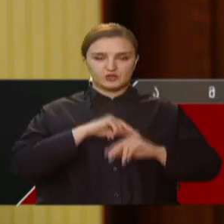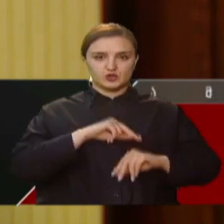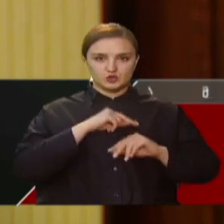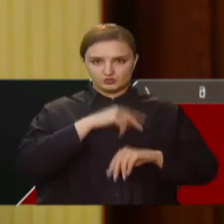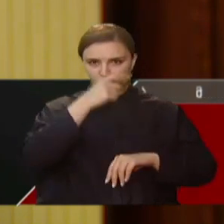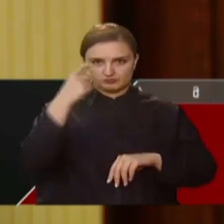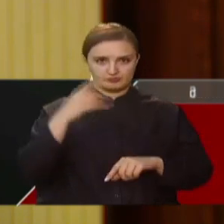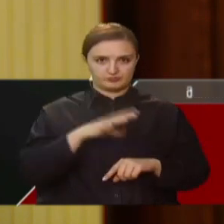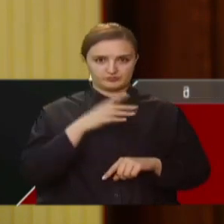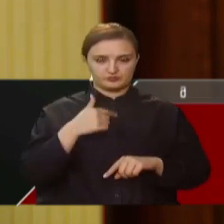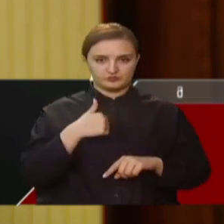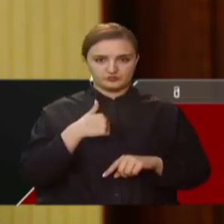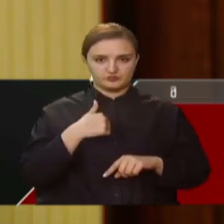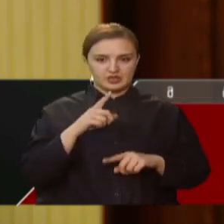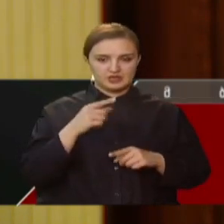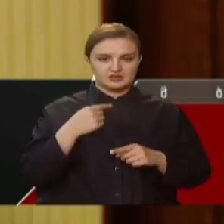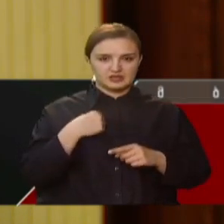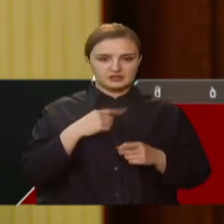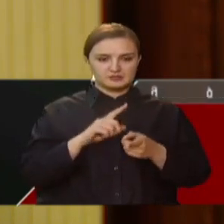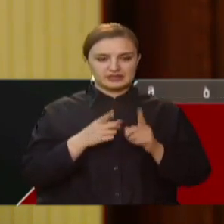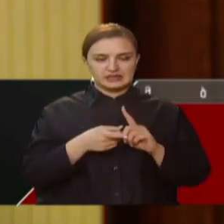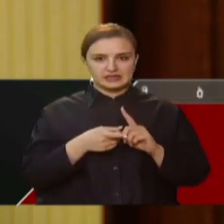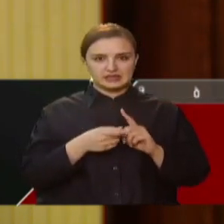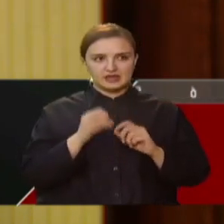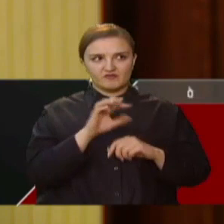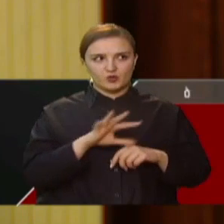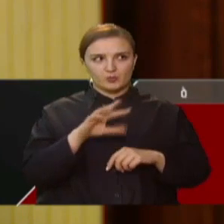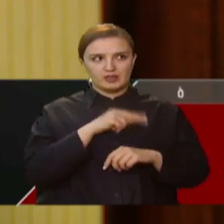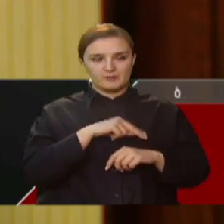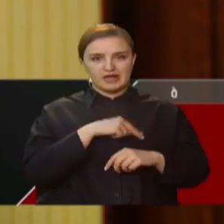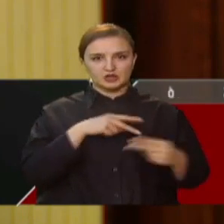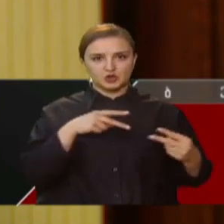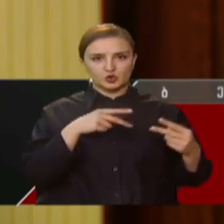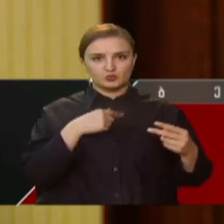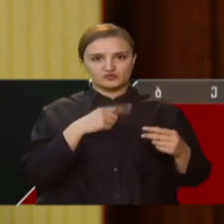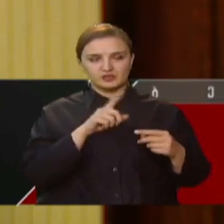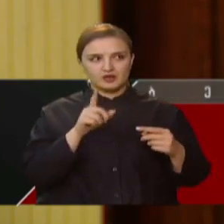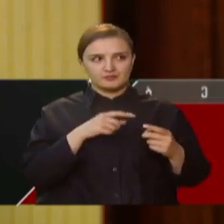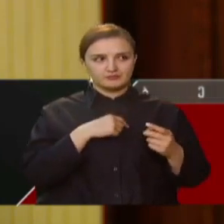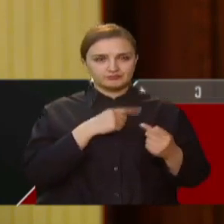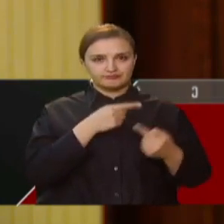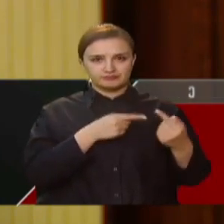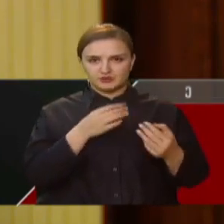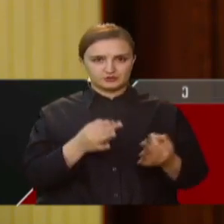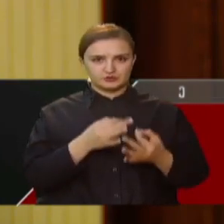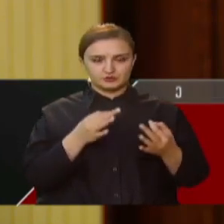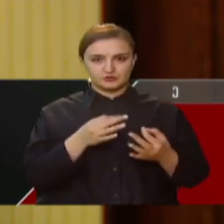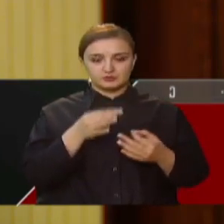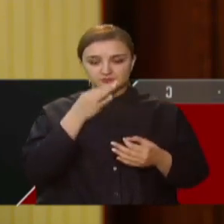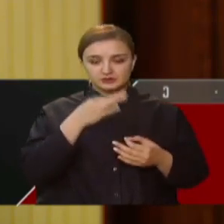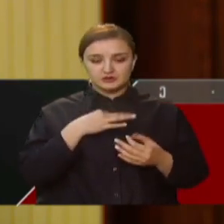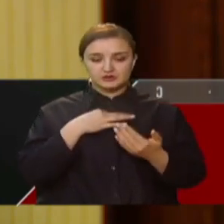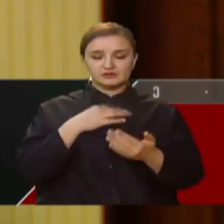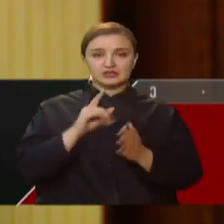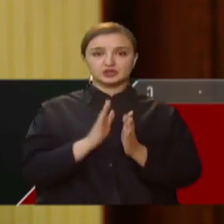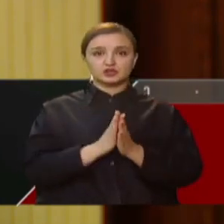იმისთვის და კი არ ვეჯიკავებოდით დასავლელ პარტნიორებსო. Anu, amiti, mi-tchra rom, tkven shiasrulet